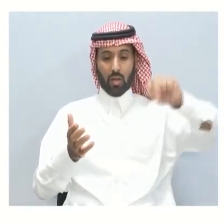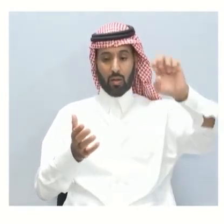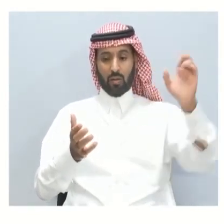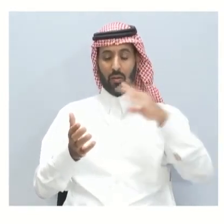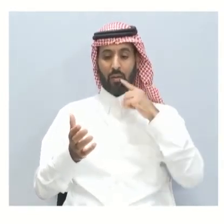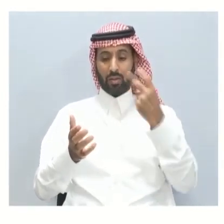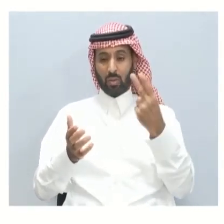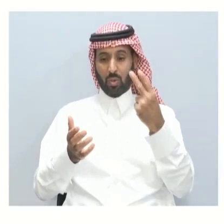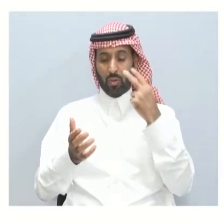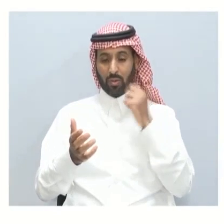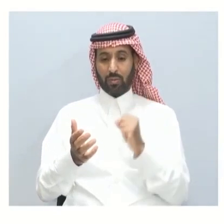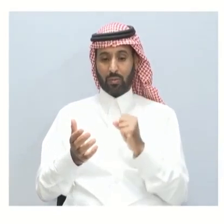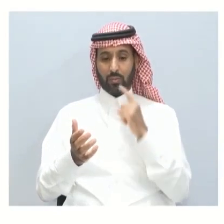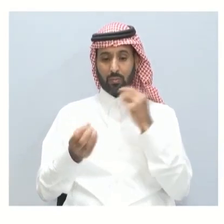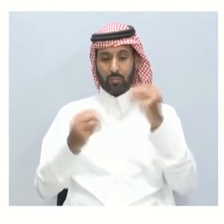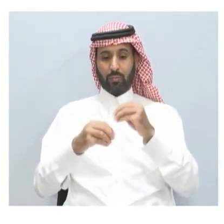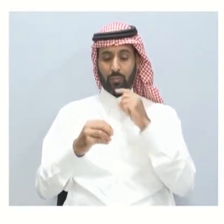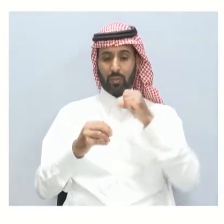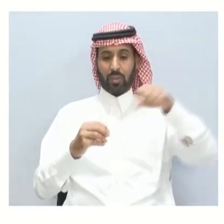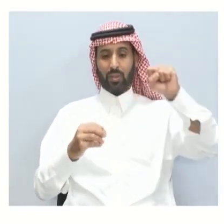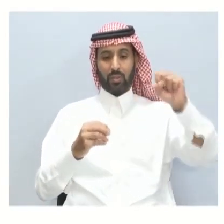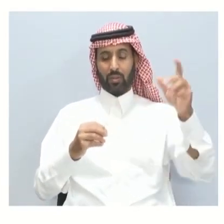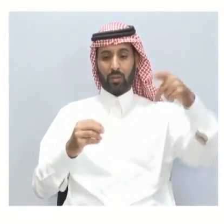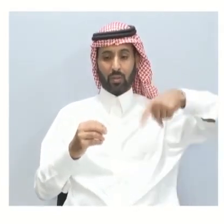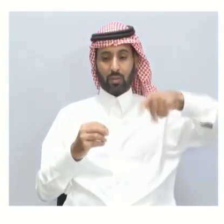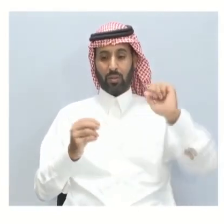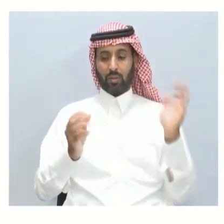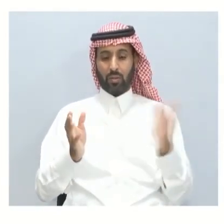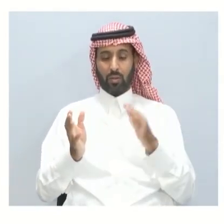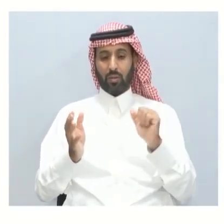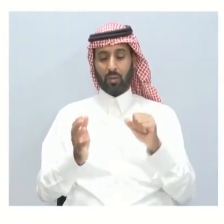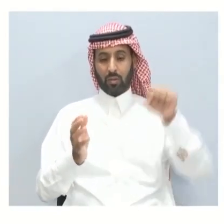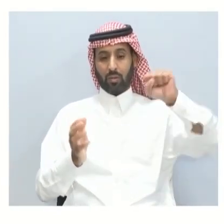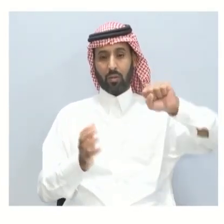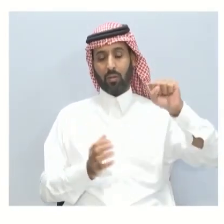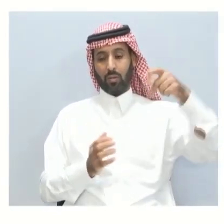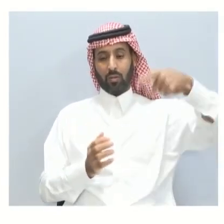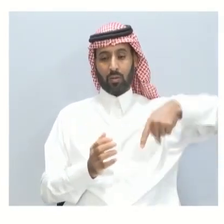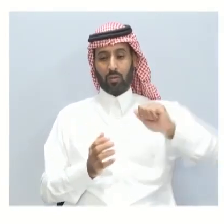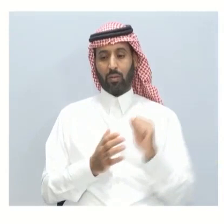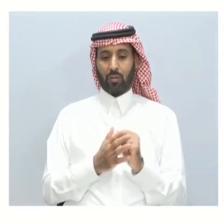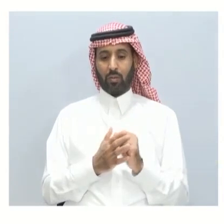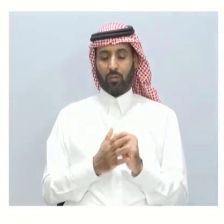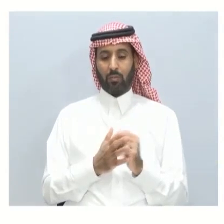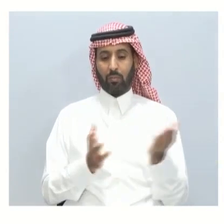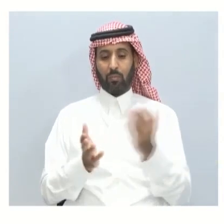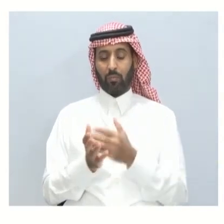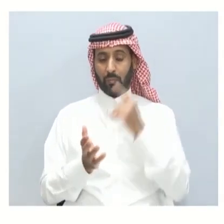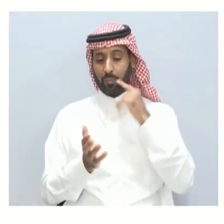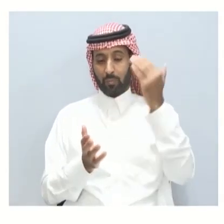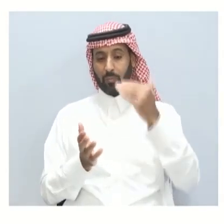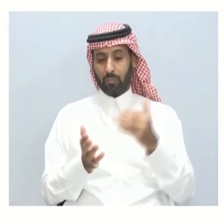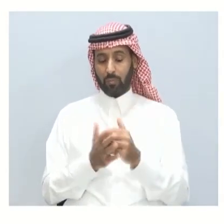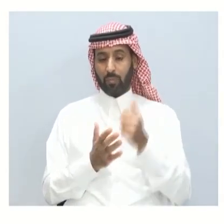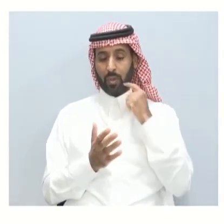المستوى رقم اثنين يستوعب اسوبي لاحظ انه هنا الاس والبي في المستوى